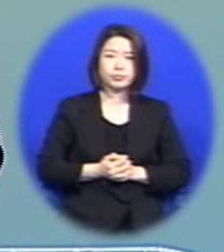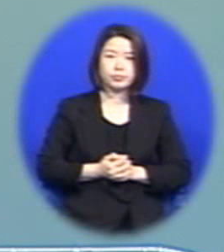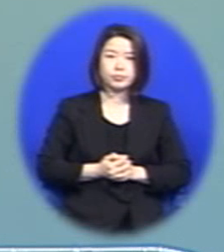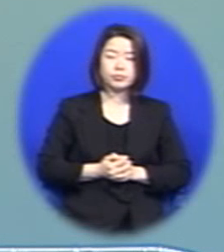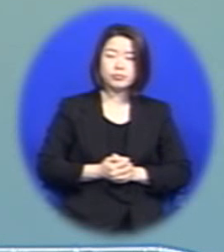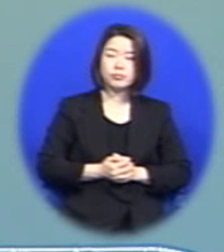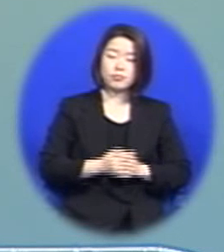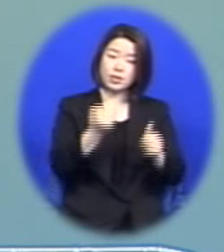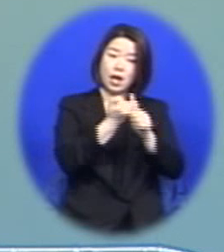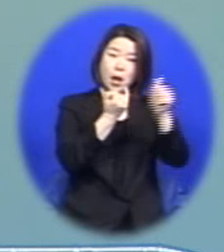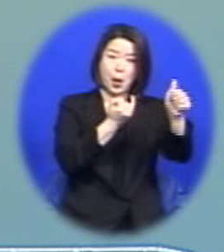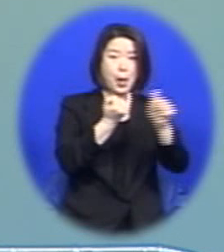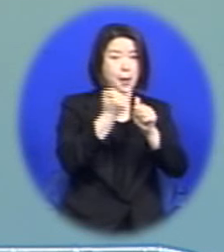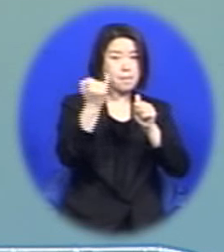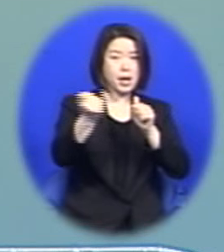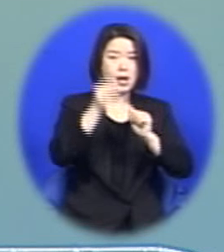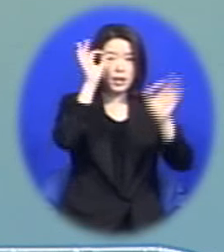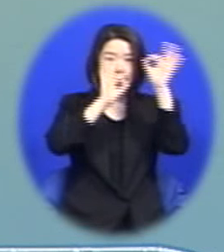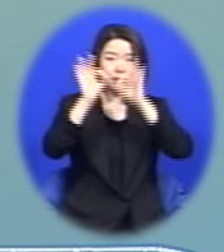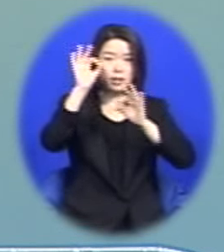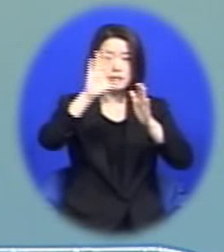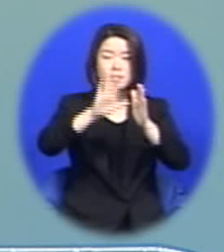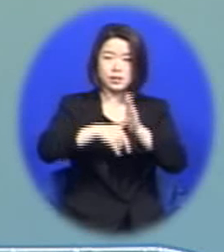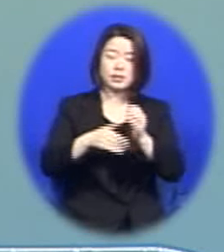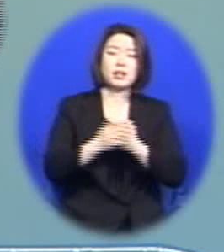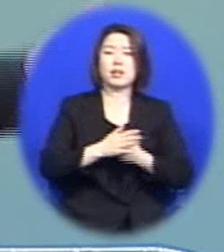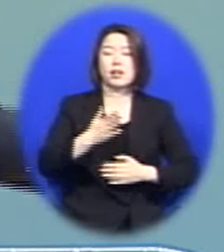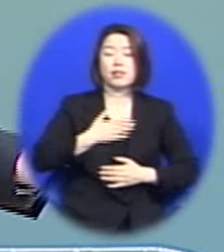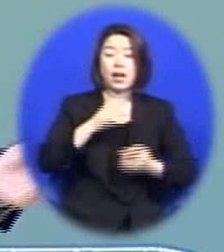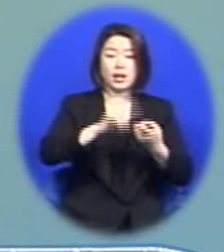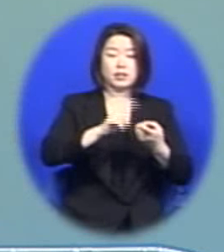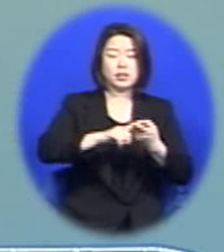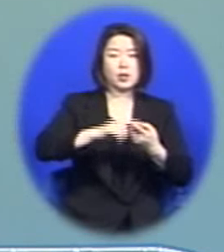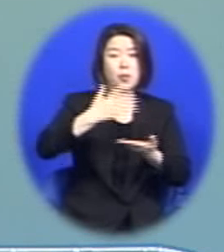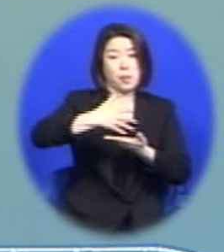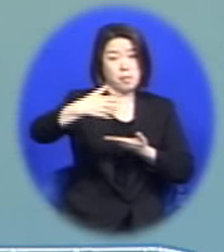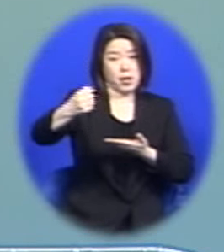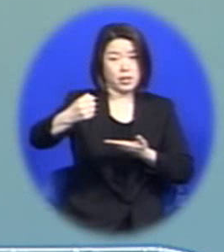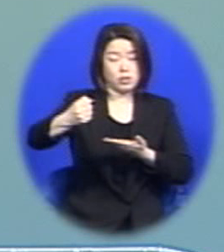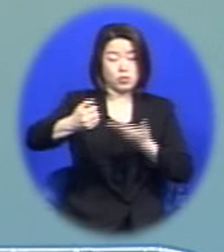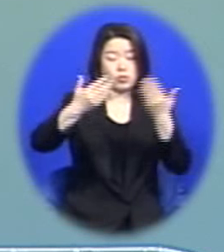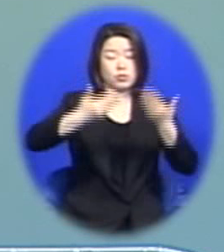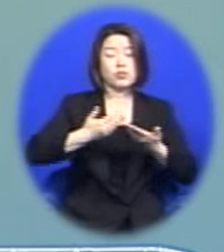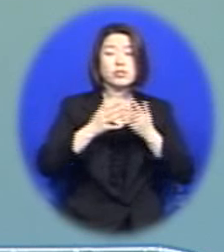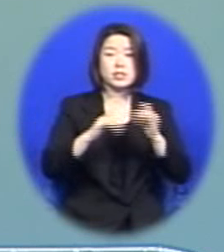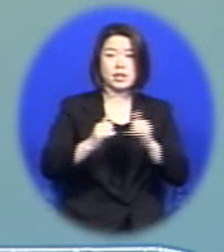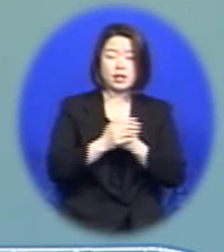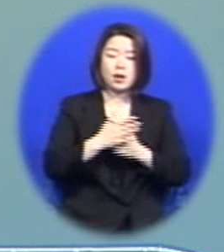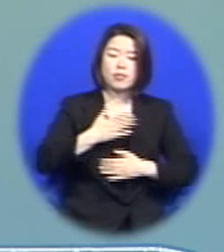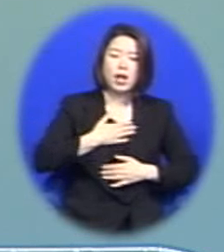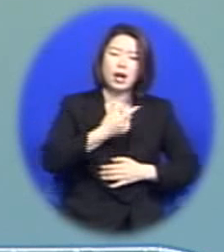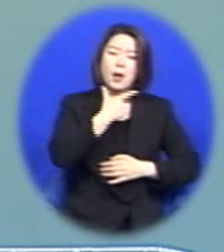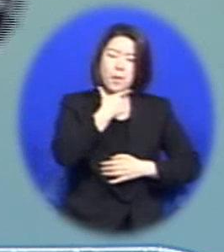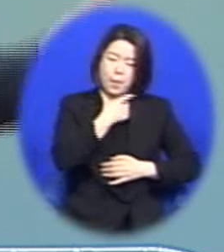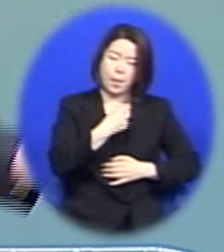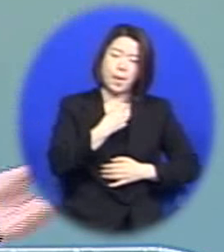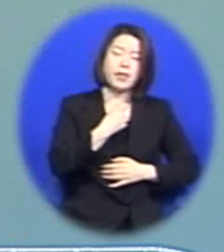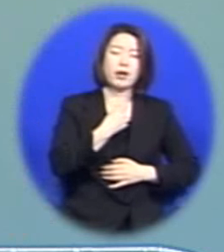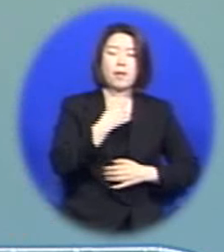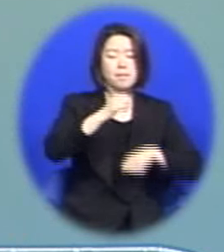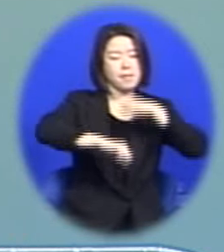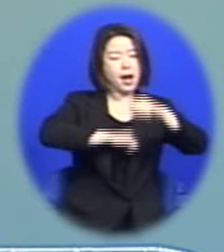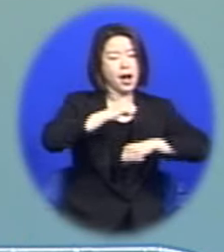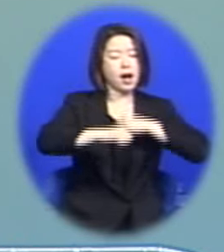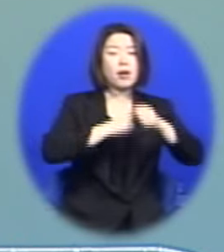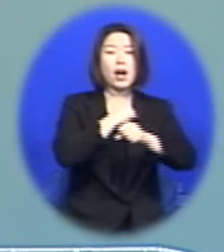배우자를 찾는데 나를 그대로 받아 주기만 하는 사람 내가 하고 싶은 것을 마음껏 하게